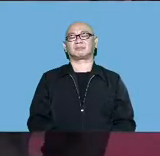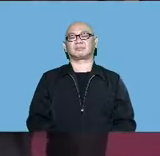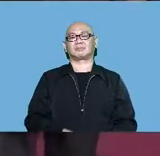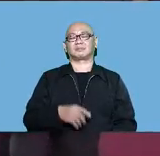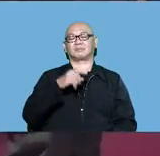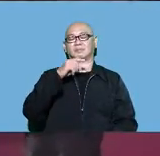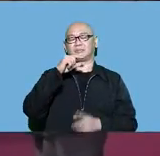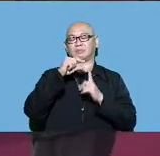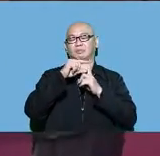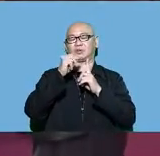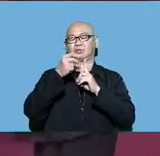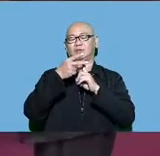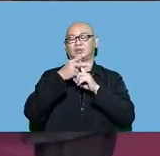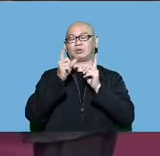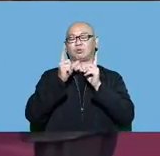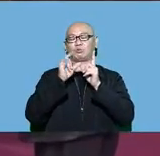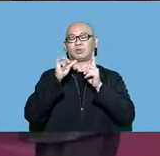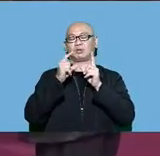MS.